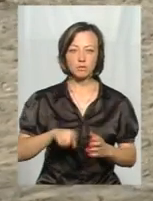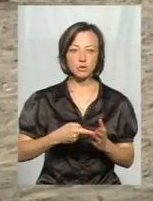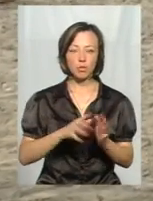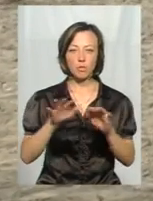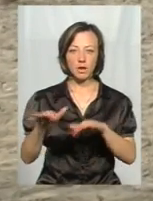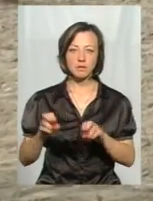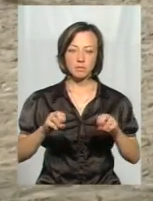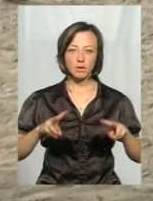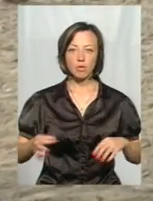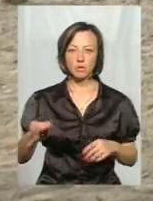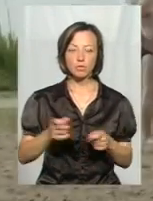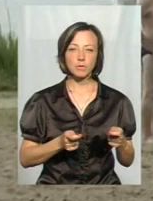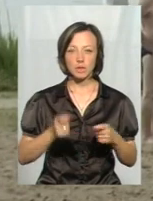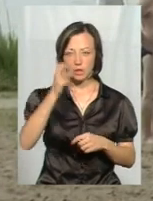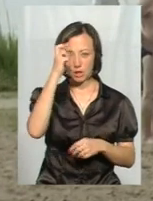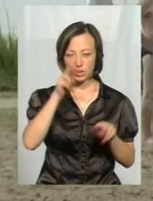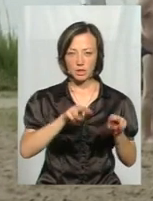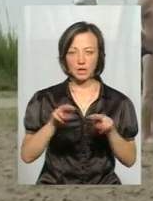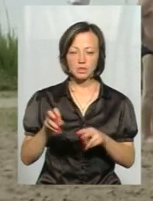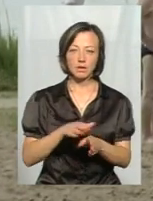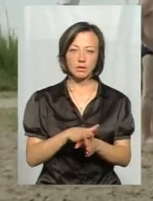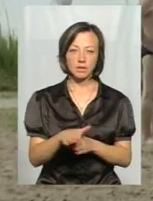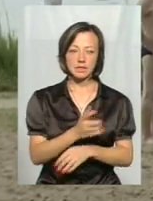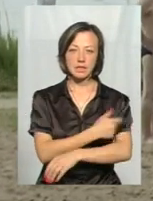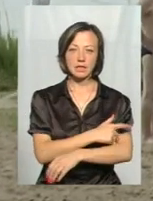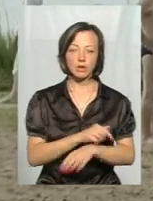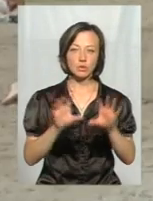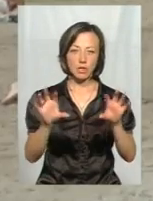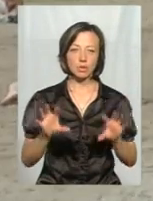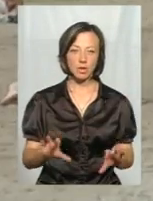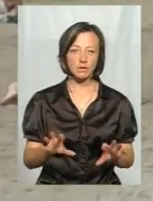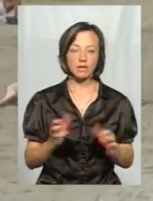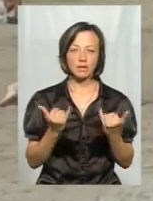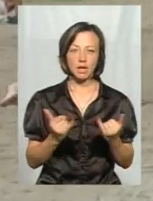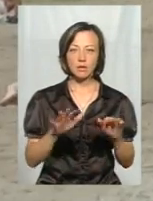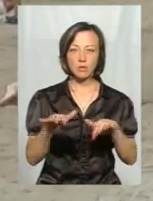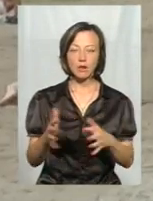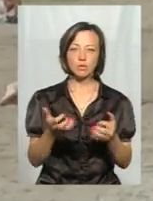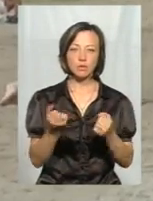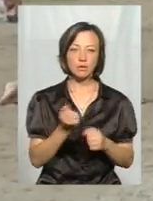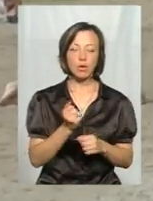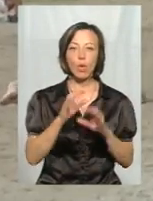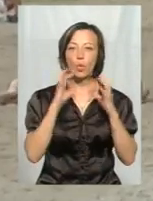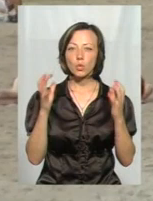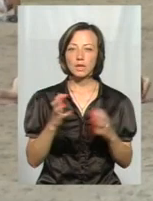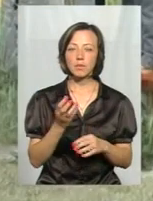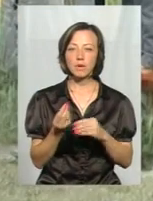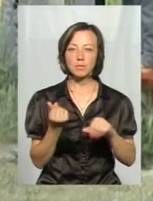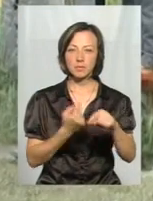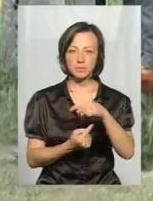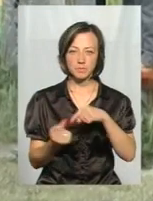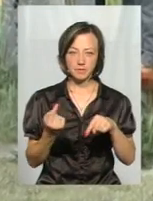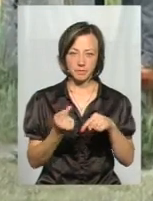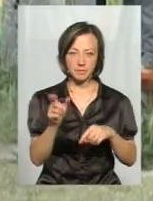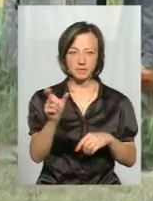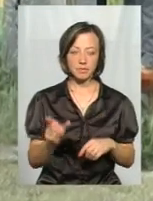пляжу фахівці обласного управління Держнагляду за дотриманням санітарного законодавства. Наразі пляж утримує приватний підприємець Анаїд Ділоян.